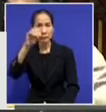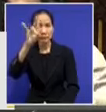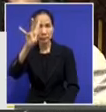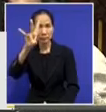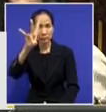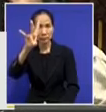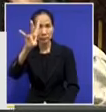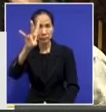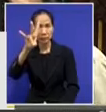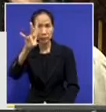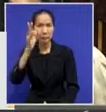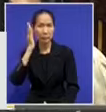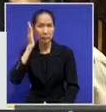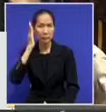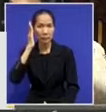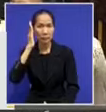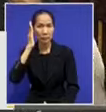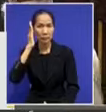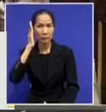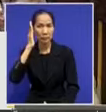157นายซูกาโนมะทาน